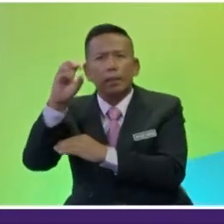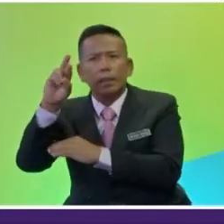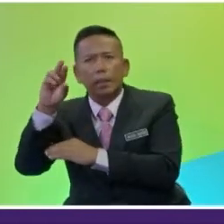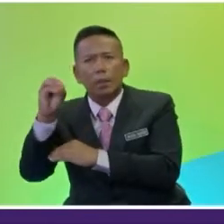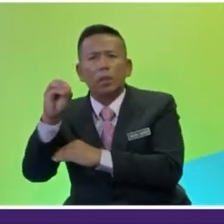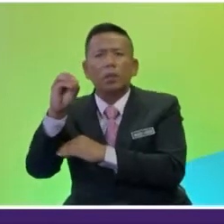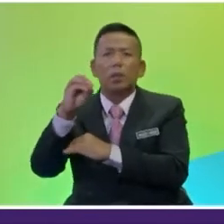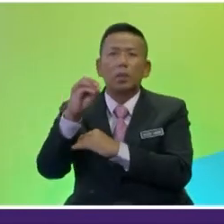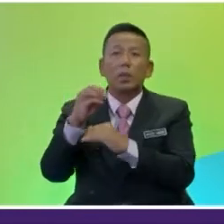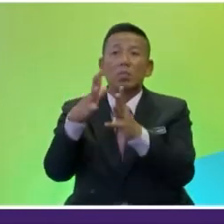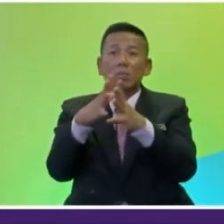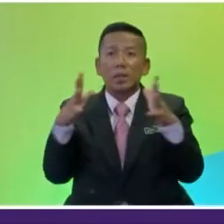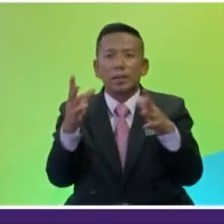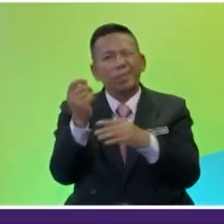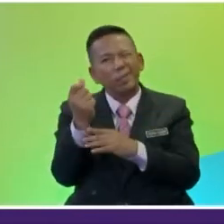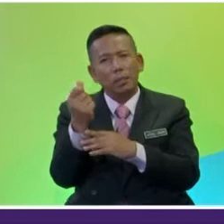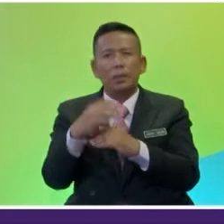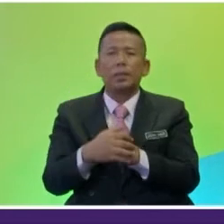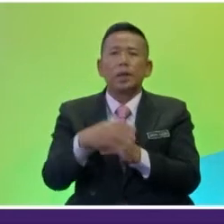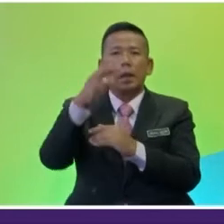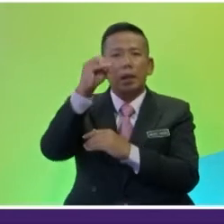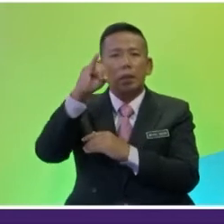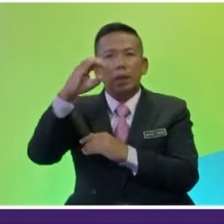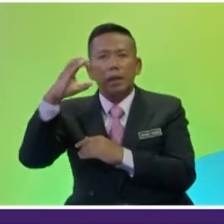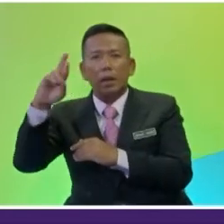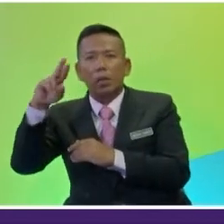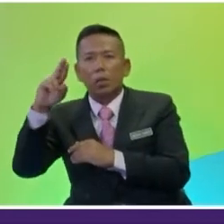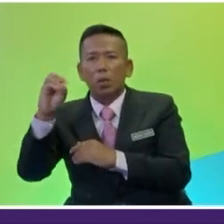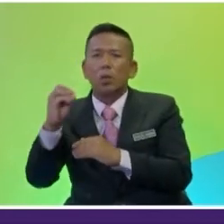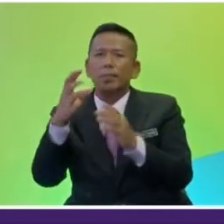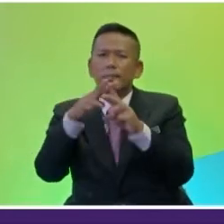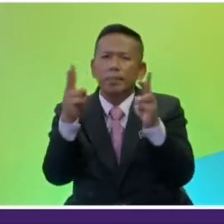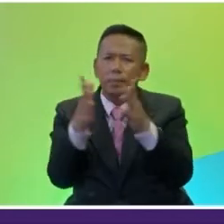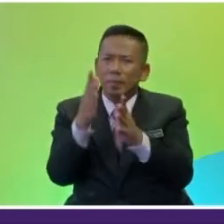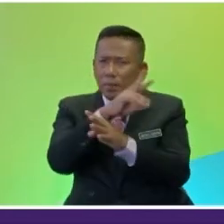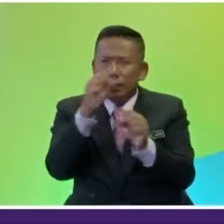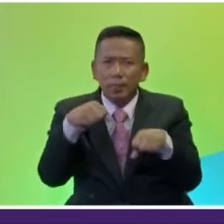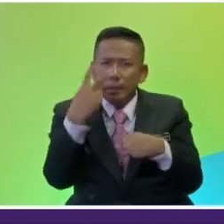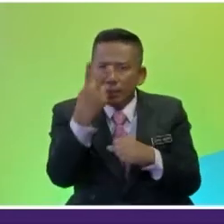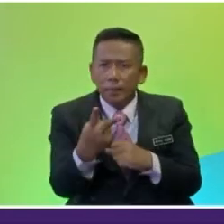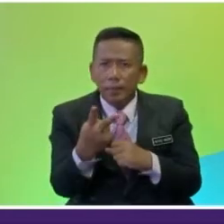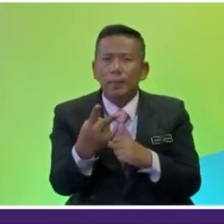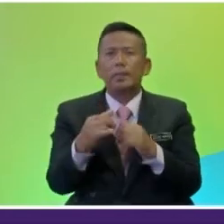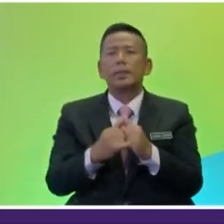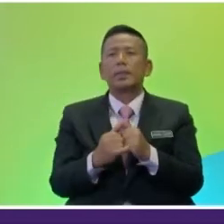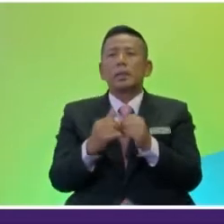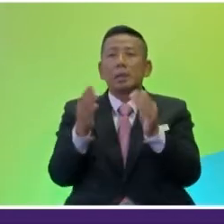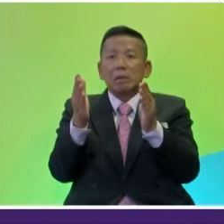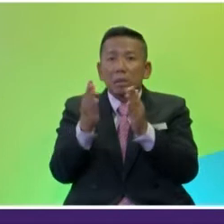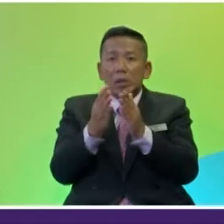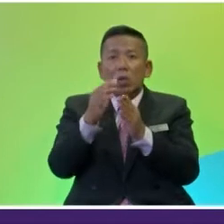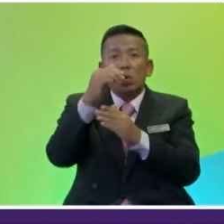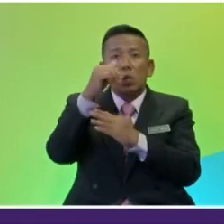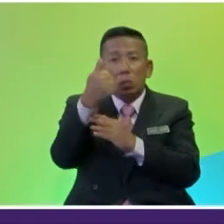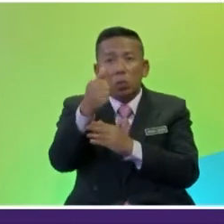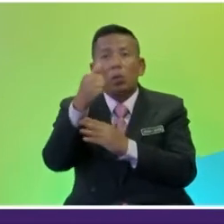nampak makro dan mikroskopi itu kecil tidak nampak size-nya lebih kurang 10 hingga 100